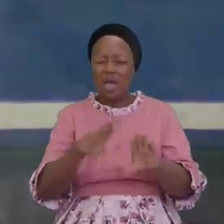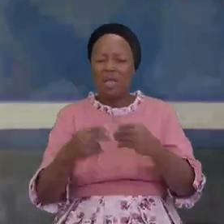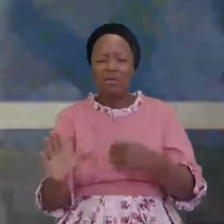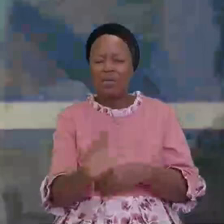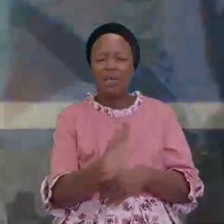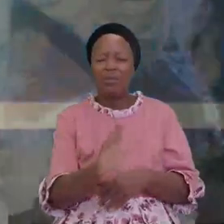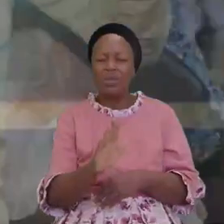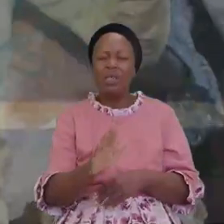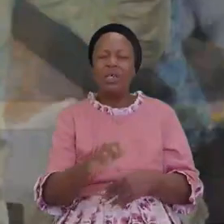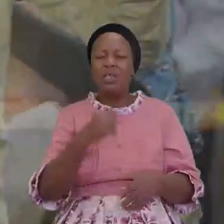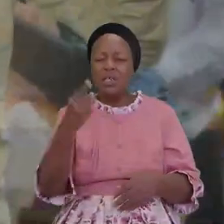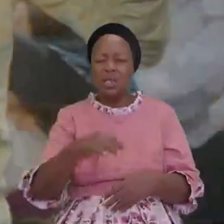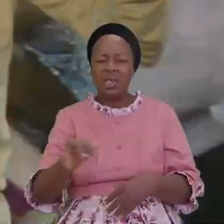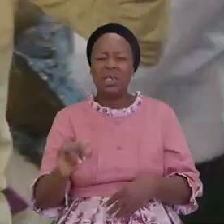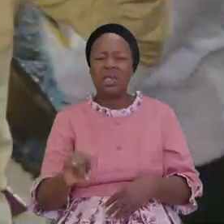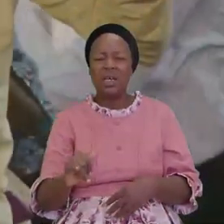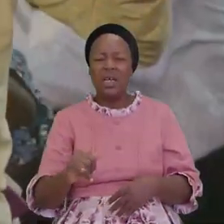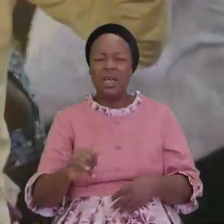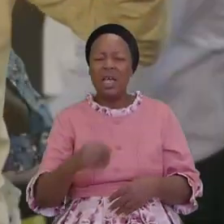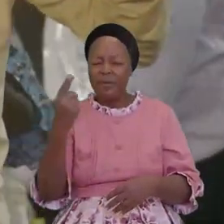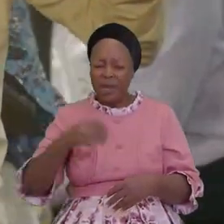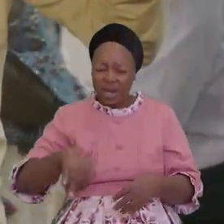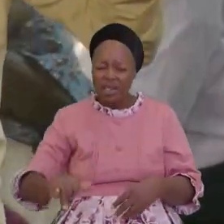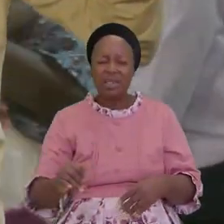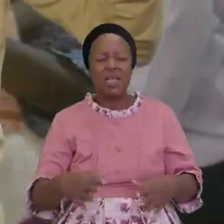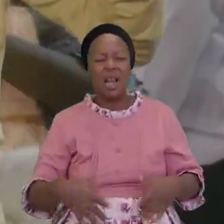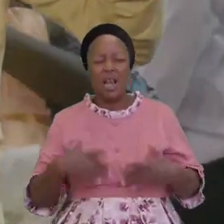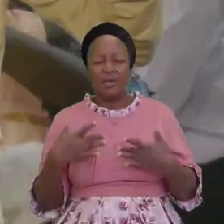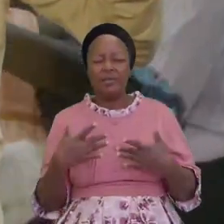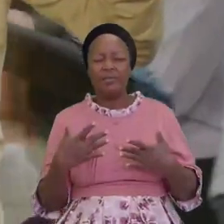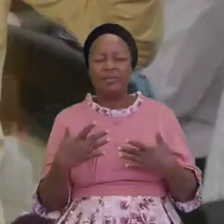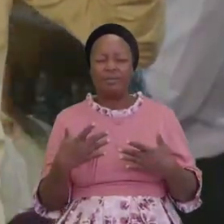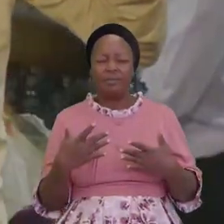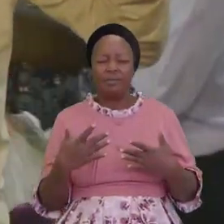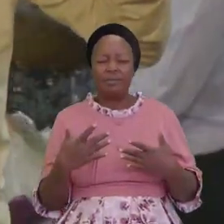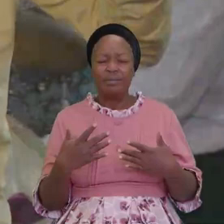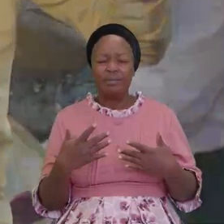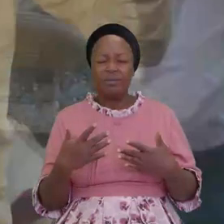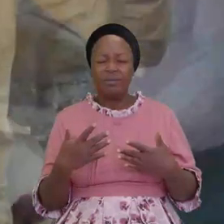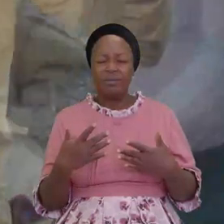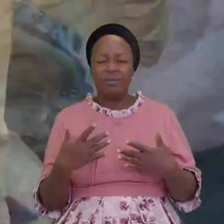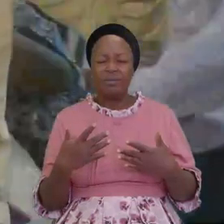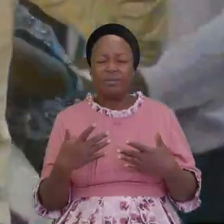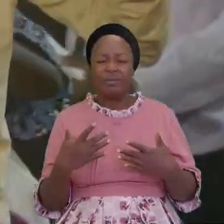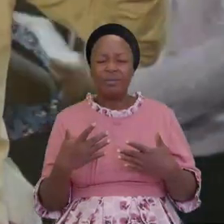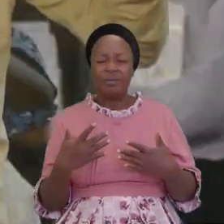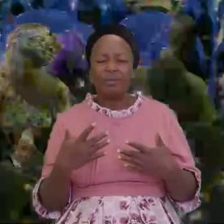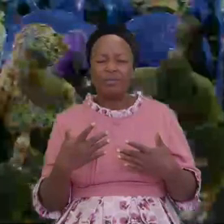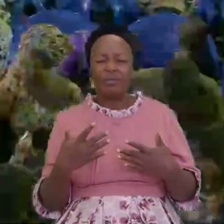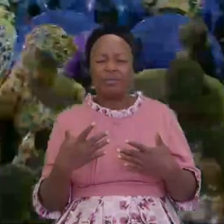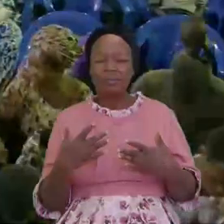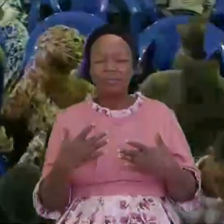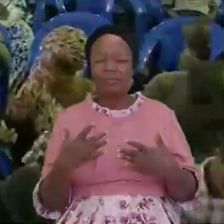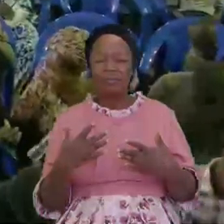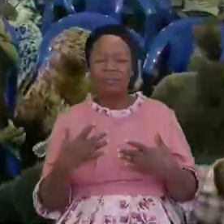Ôte la destruction éternelle de leur vie et donne-leur la vie éternelle.